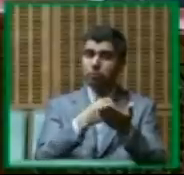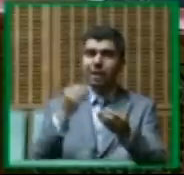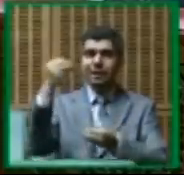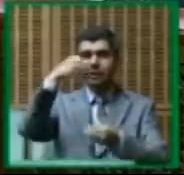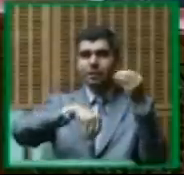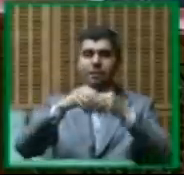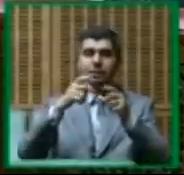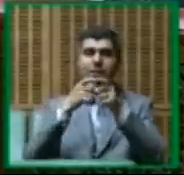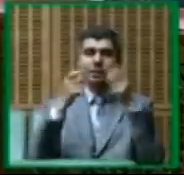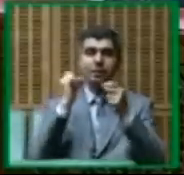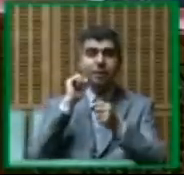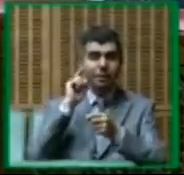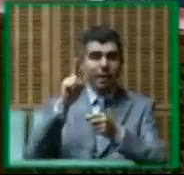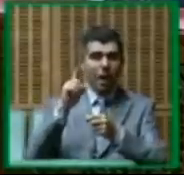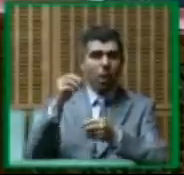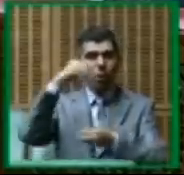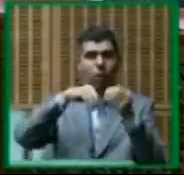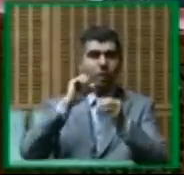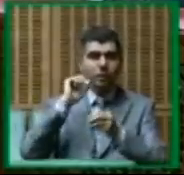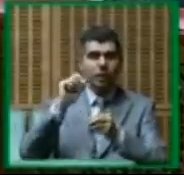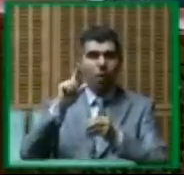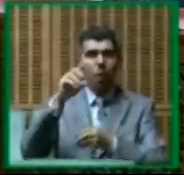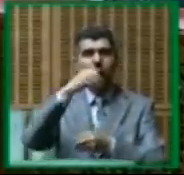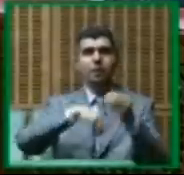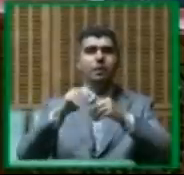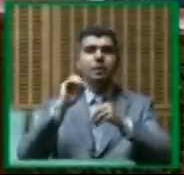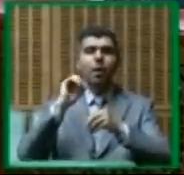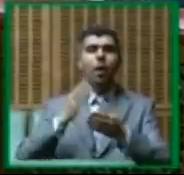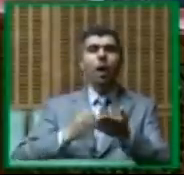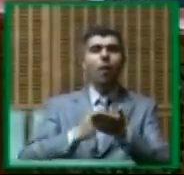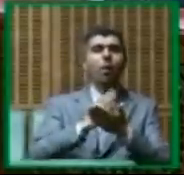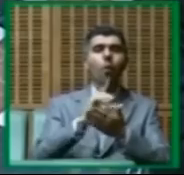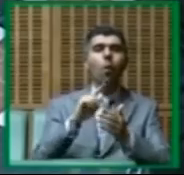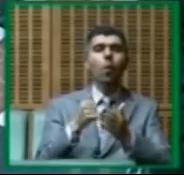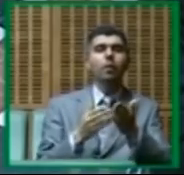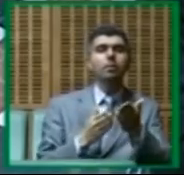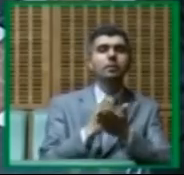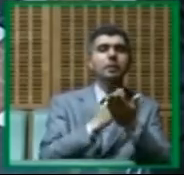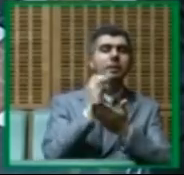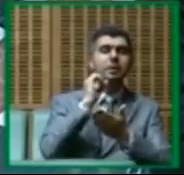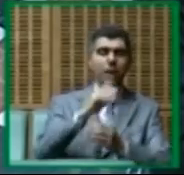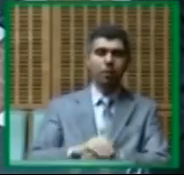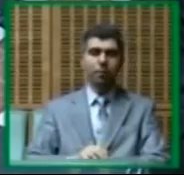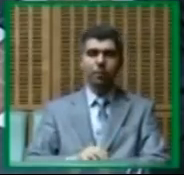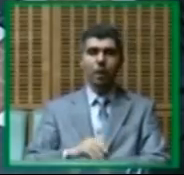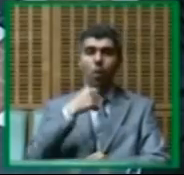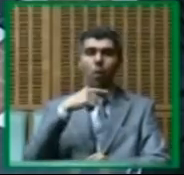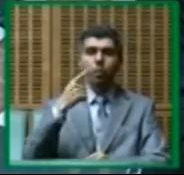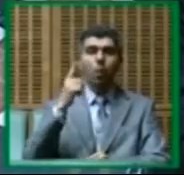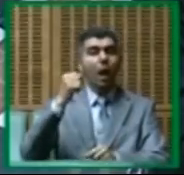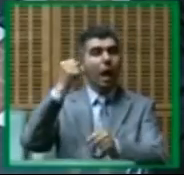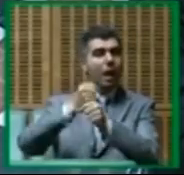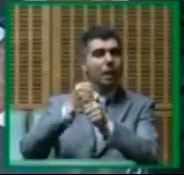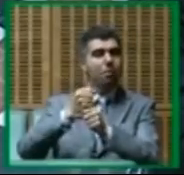يصبح نعطيو الخزينة ونعطيو السيولة للمقاولة باش تبدا. ثالثا إمكانية رهن الصفقات العمومية، المرسوم